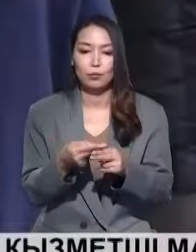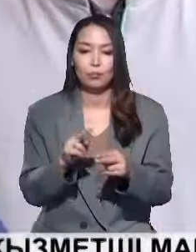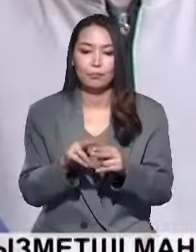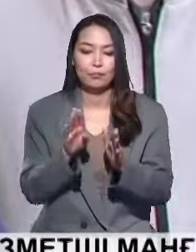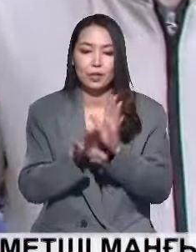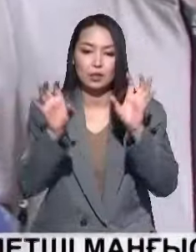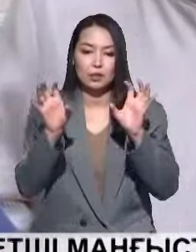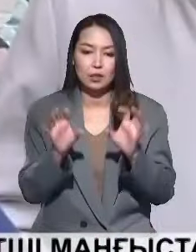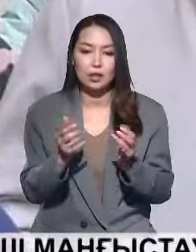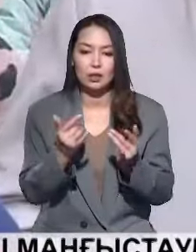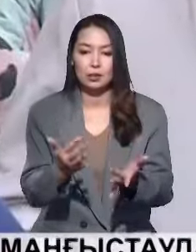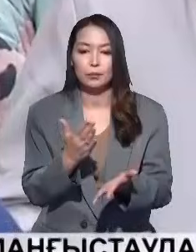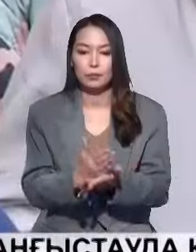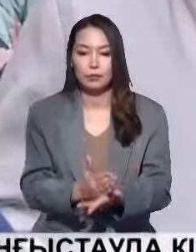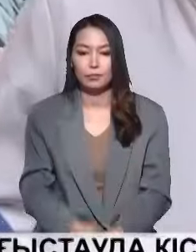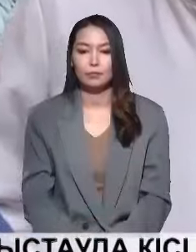таныған.